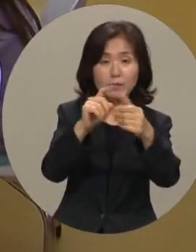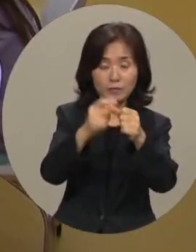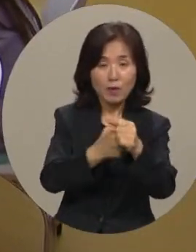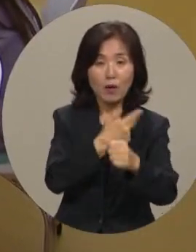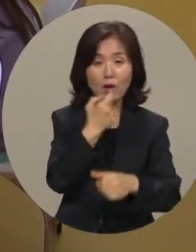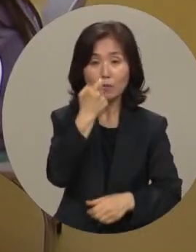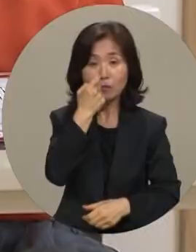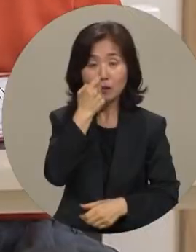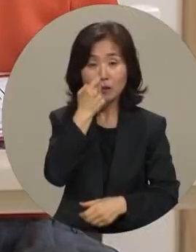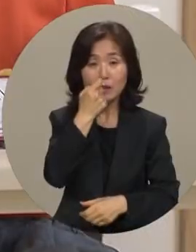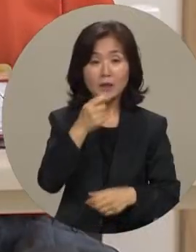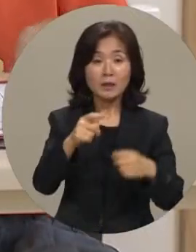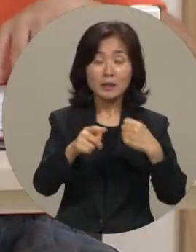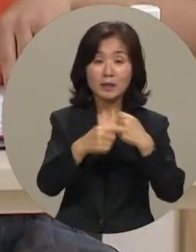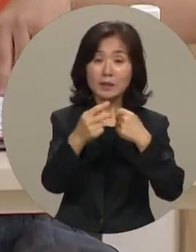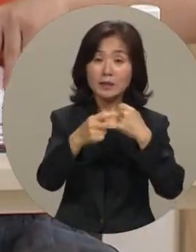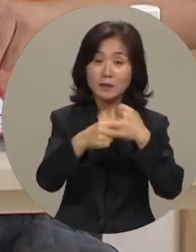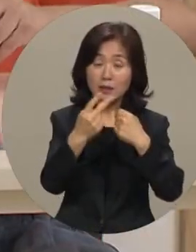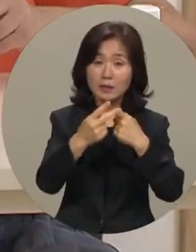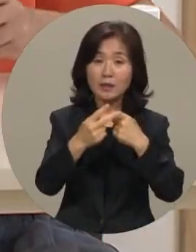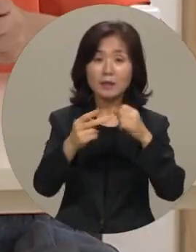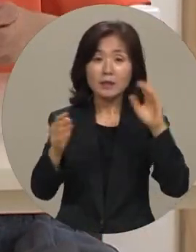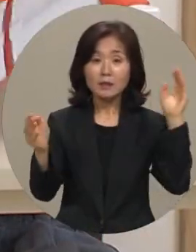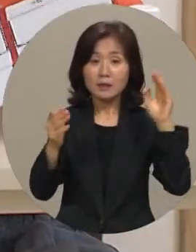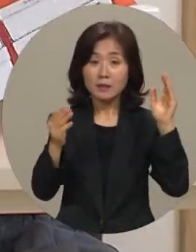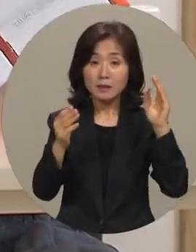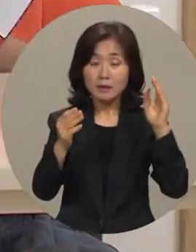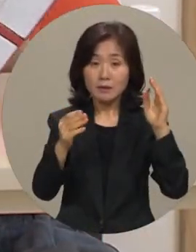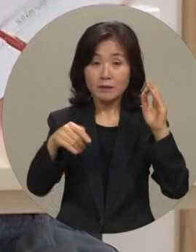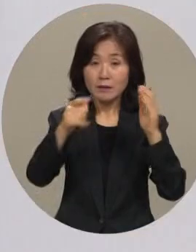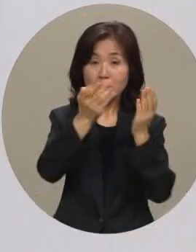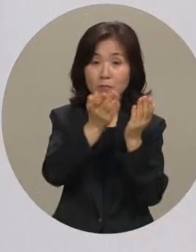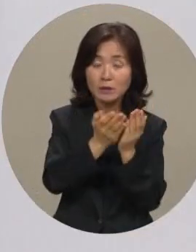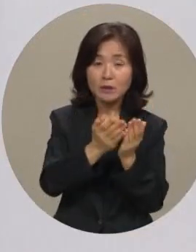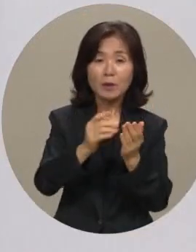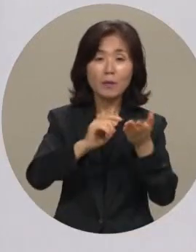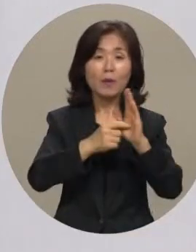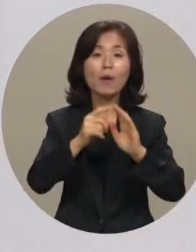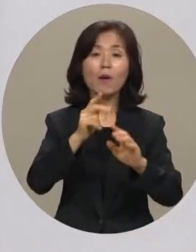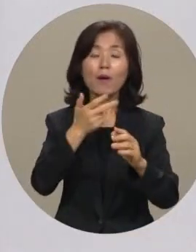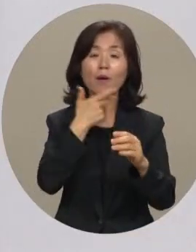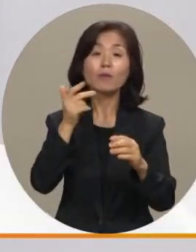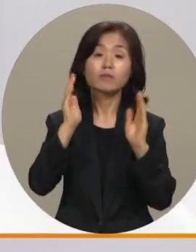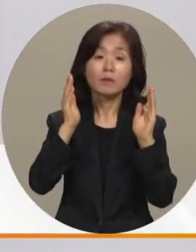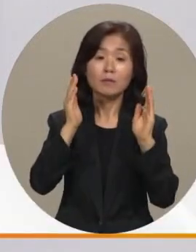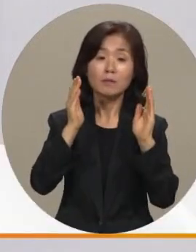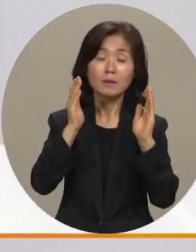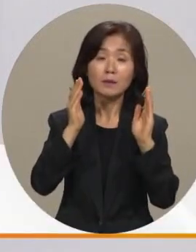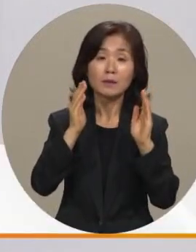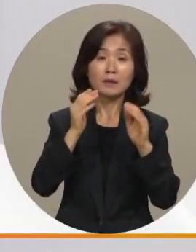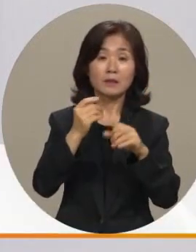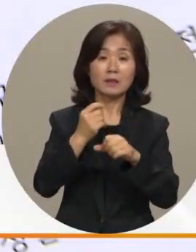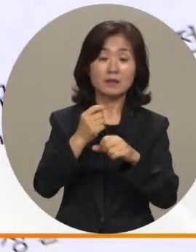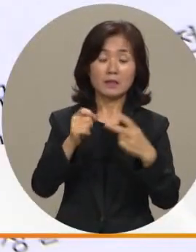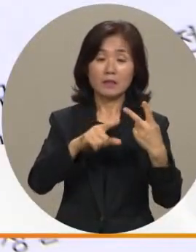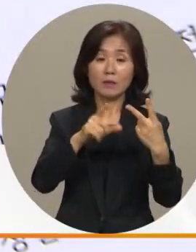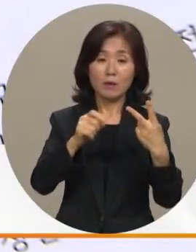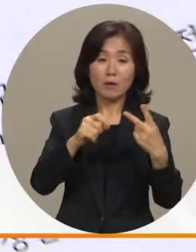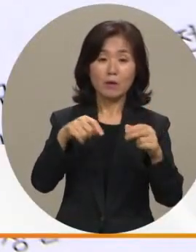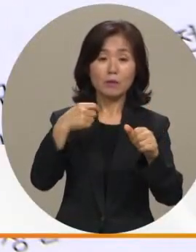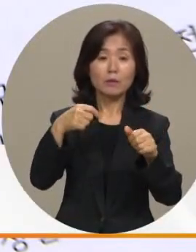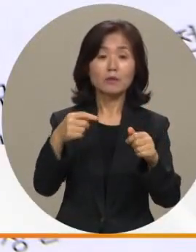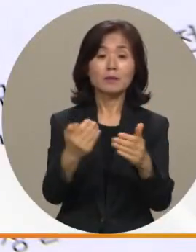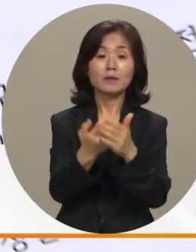1 2학년 돌봄 대상 학생을 위해 마련한 표현 영어 수업입니다 지난 2월 교육발전 특구 선도 지역에 선정된